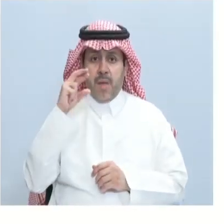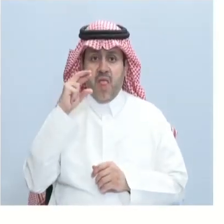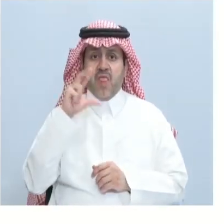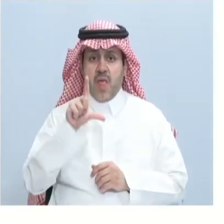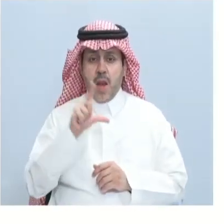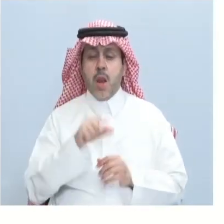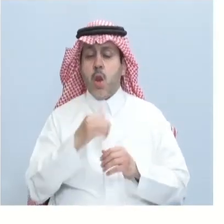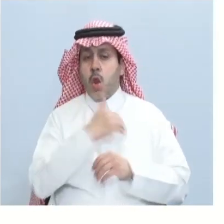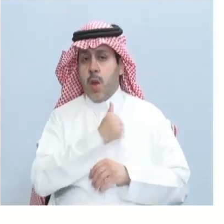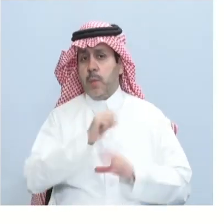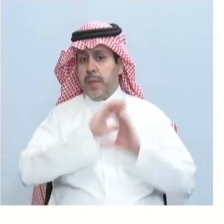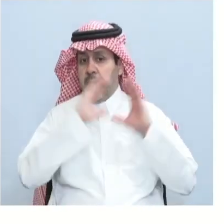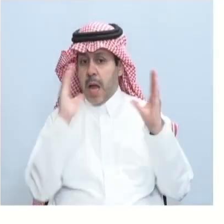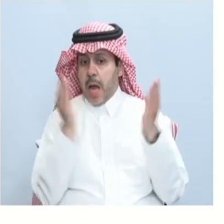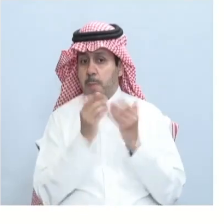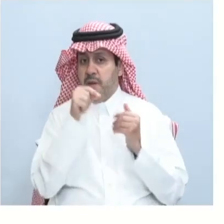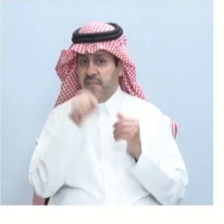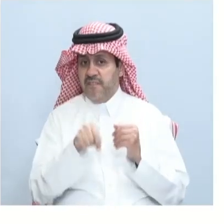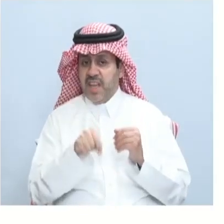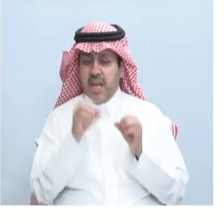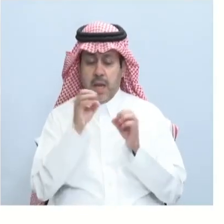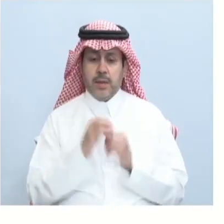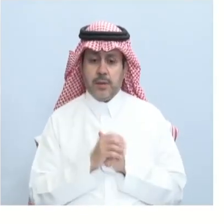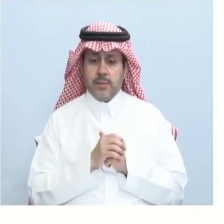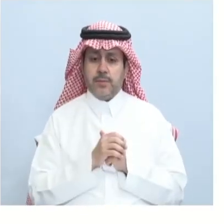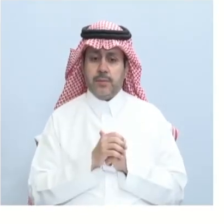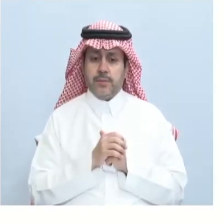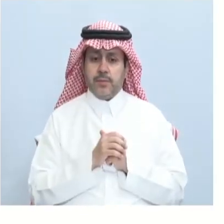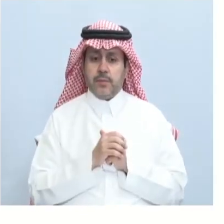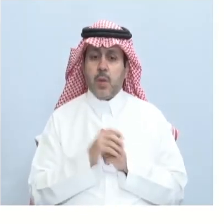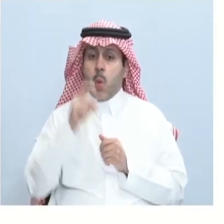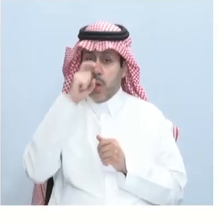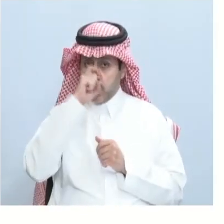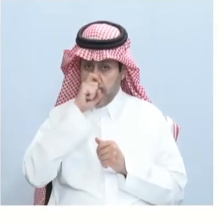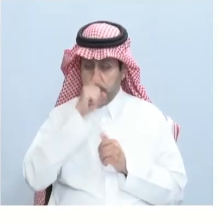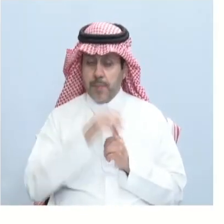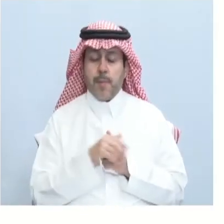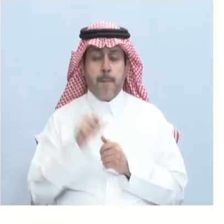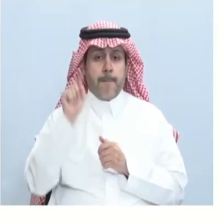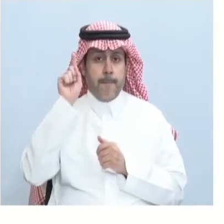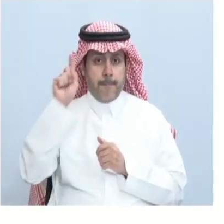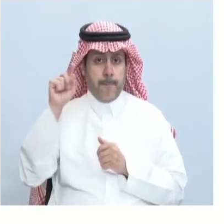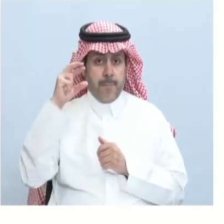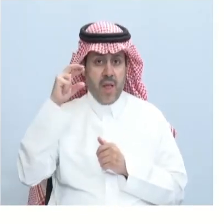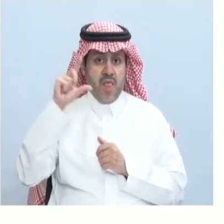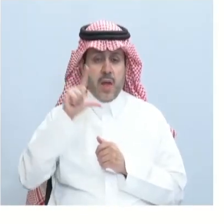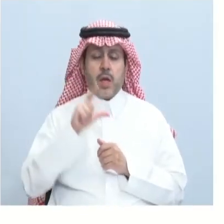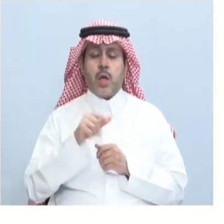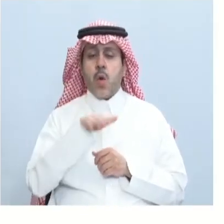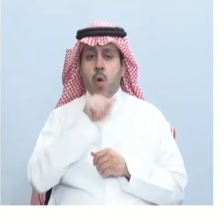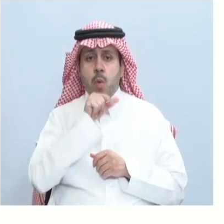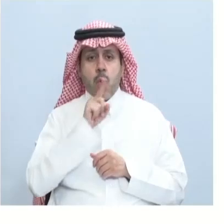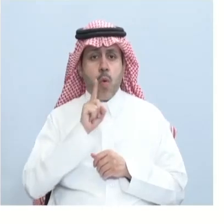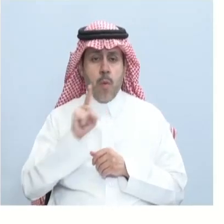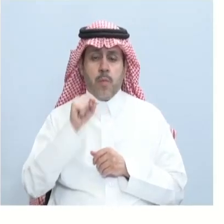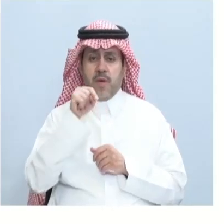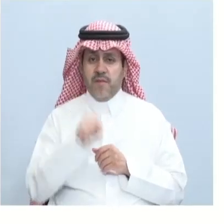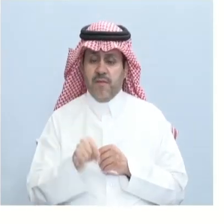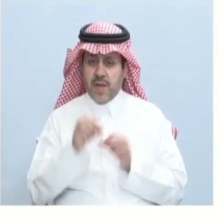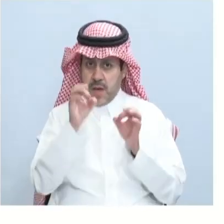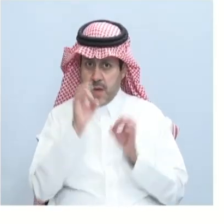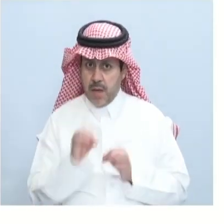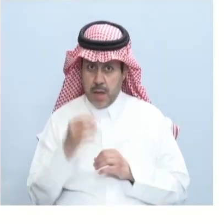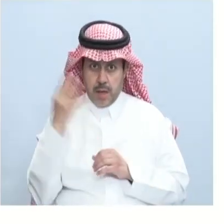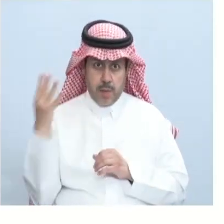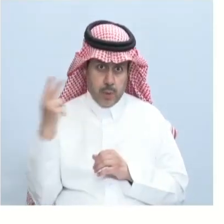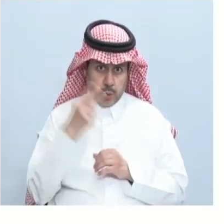عامه في هذه الايات في هذه الايات واوصى ببذله للوالدين على وجه الخصوص في الايه ال 2ب